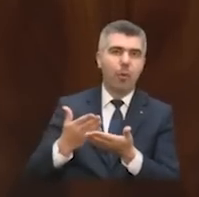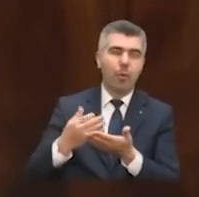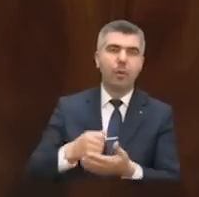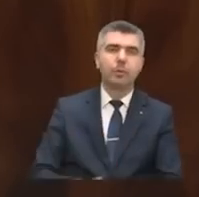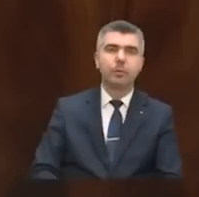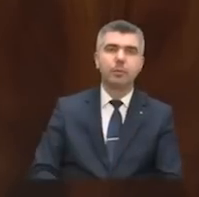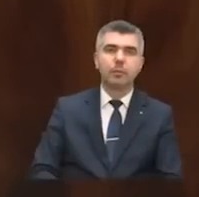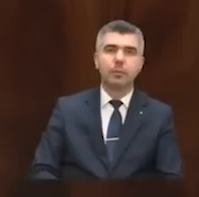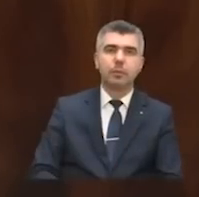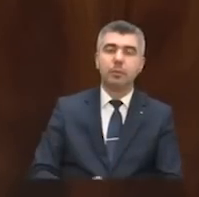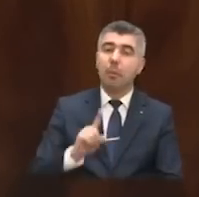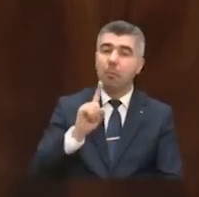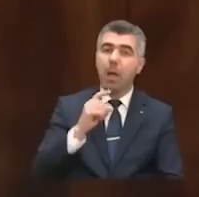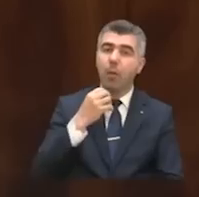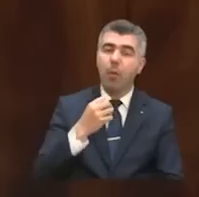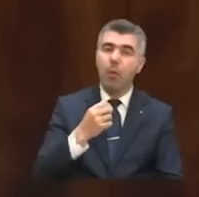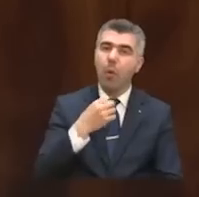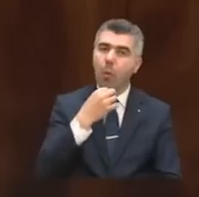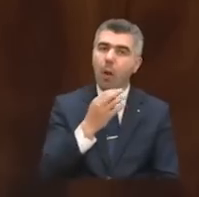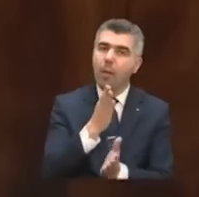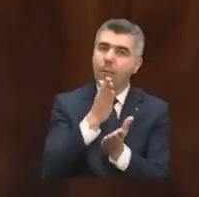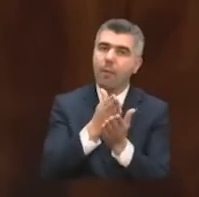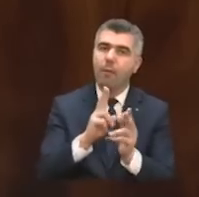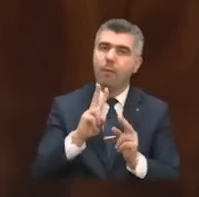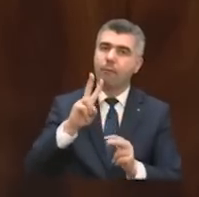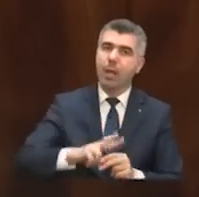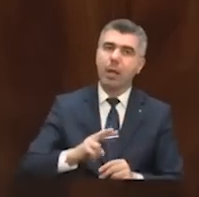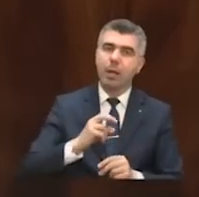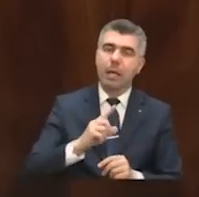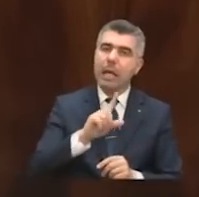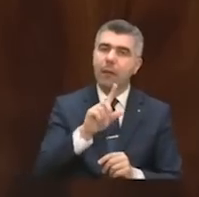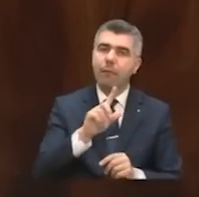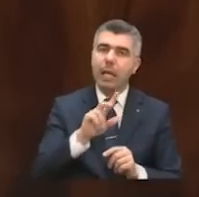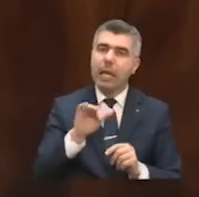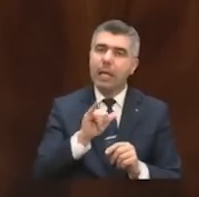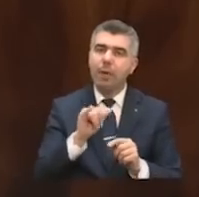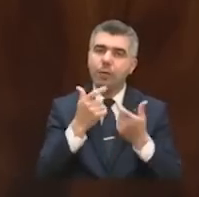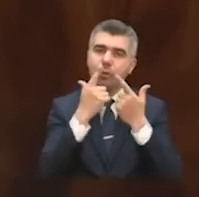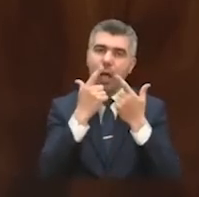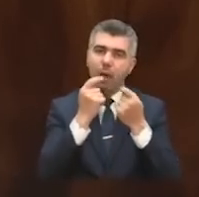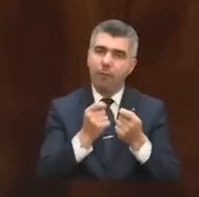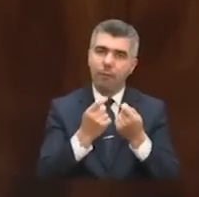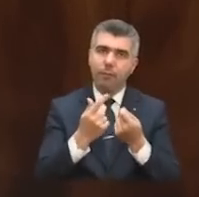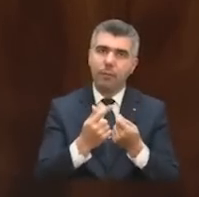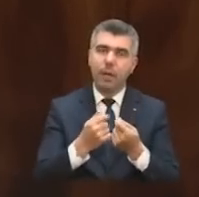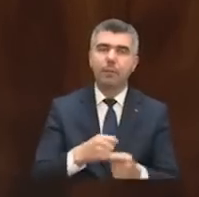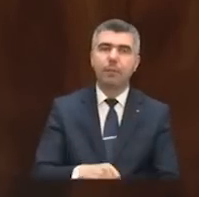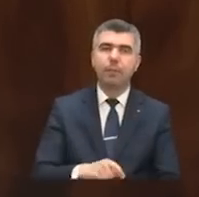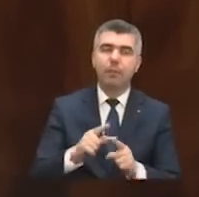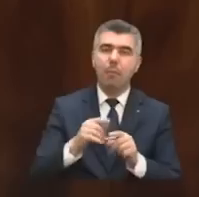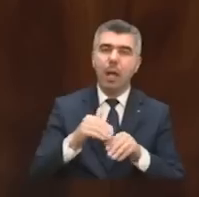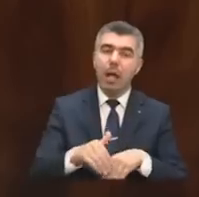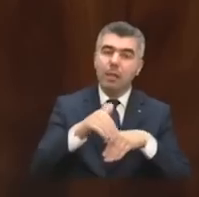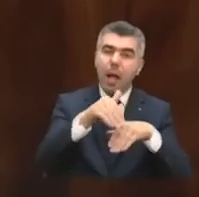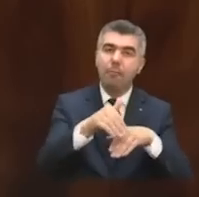ولكن خصني نقول الصراحه كيفاش حنا كنشوفوها. فلهذا انا غادي نبني القدام باش